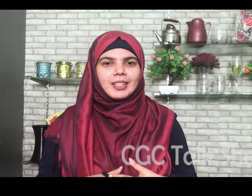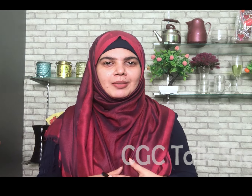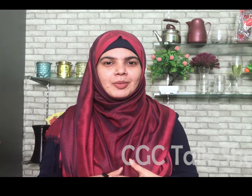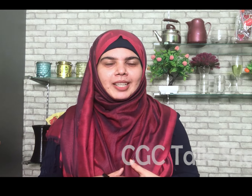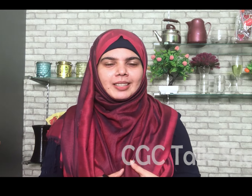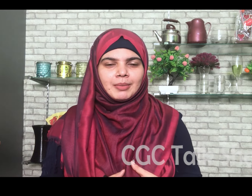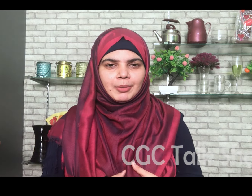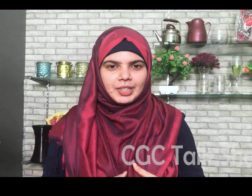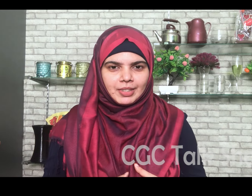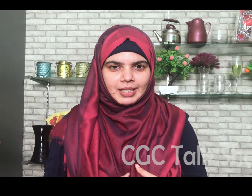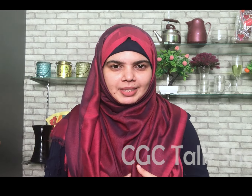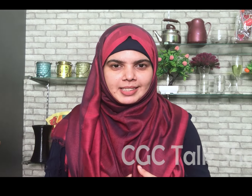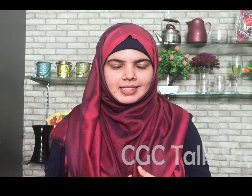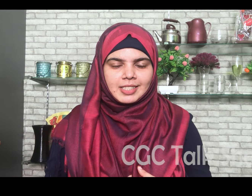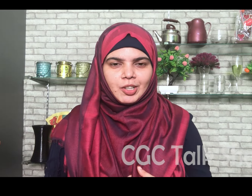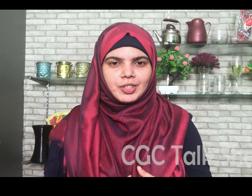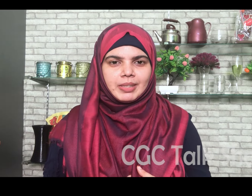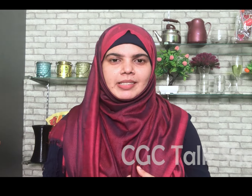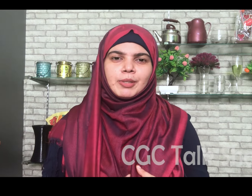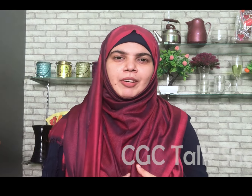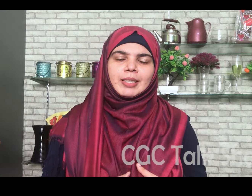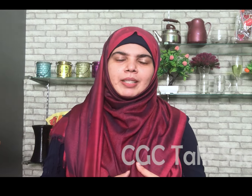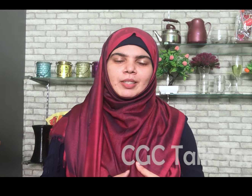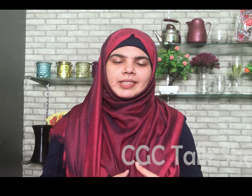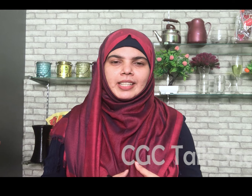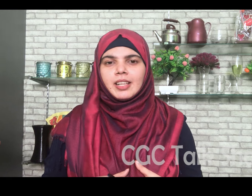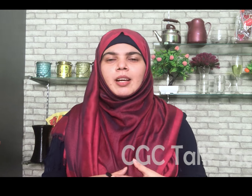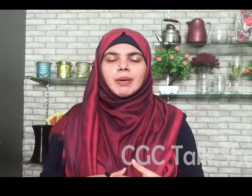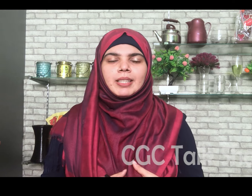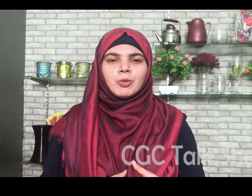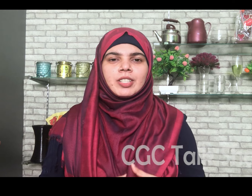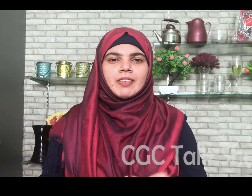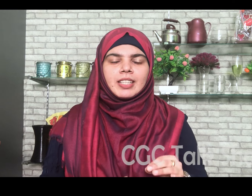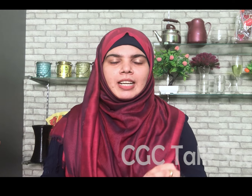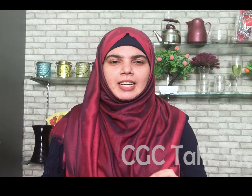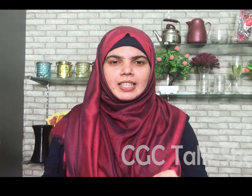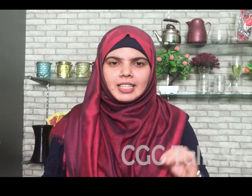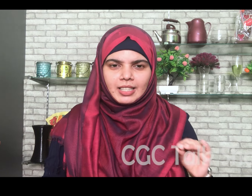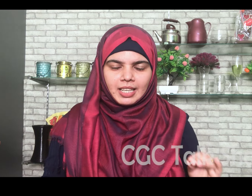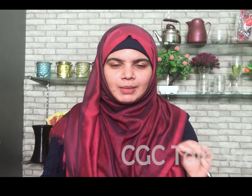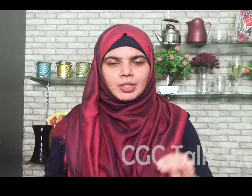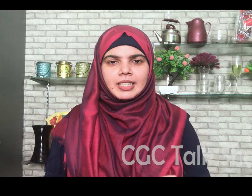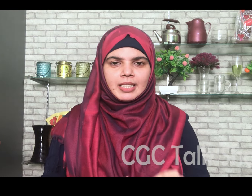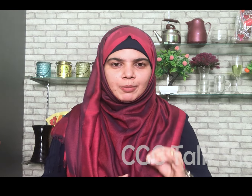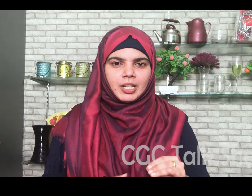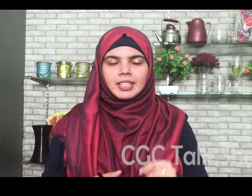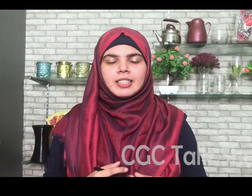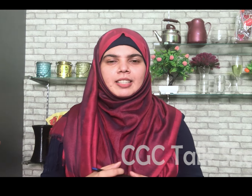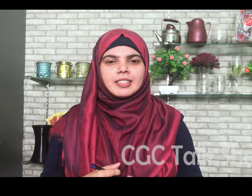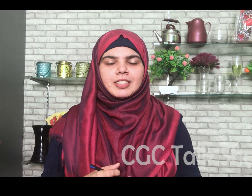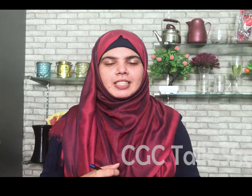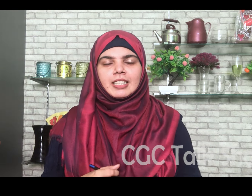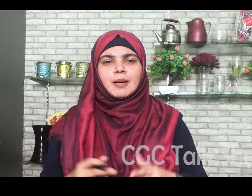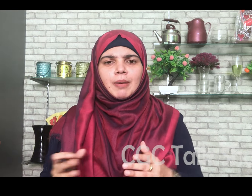அஸ்ஸலாமு அலைக்கும், வணக்கம், ஐபோன், வெல்கம் டு சிஜிசி டாக் ஷோ. திஸ் இஸ் மீ ஃபாத்திமா ரிடோசா. 13வது நாளாக காலிமுகத்திடல